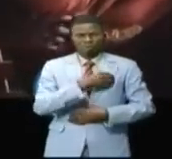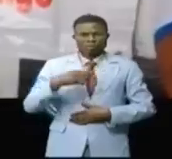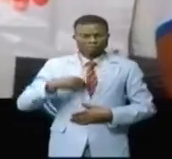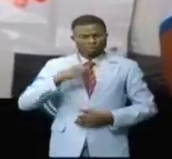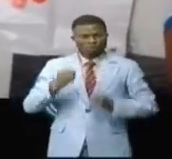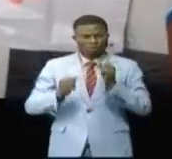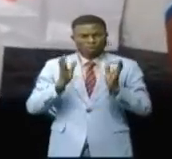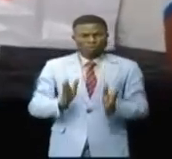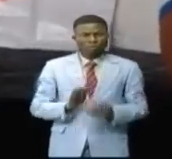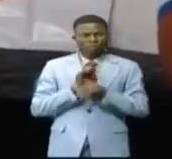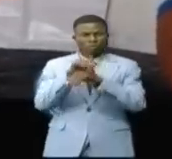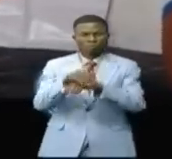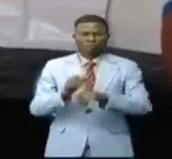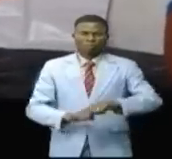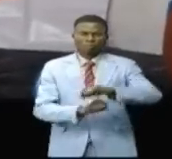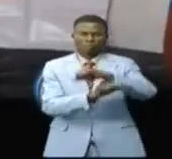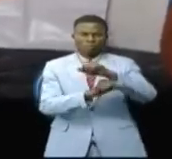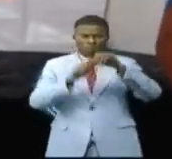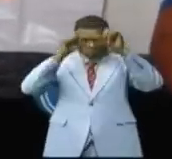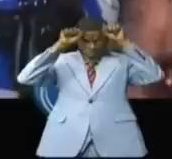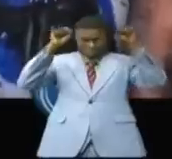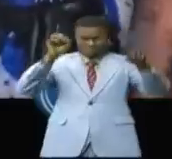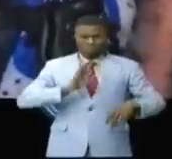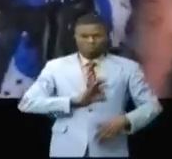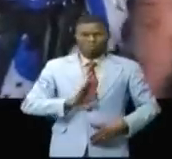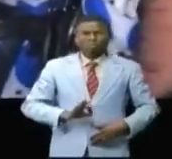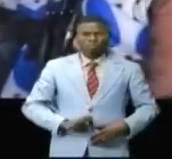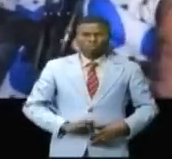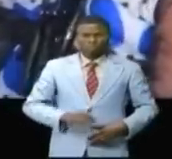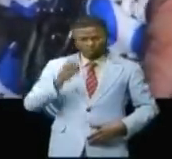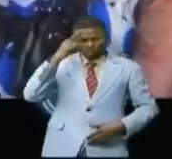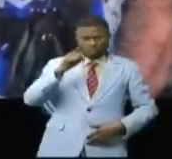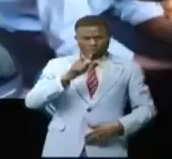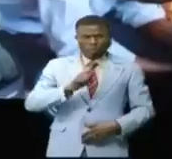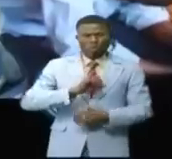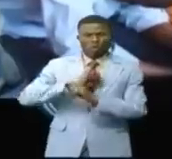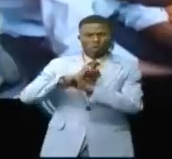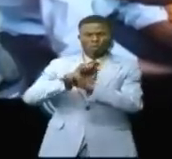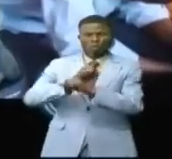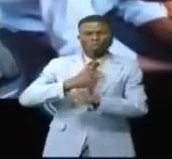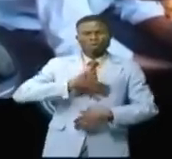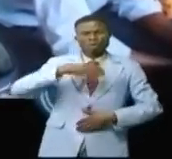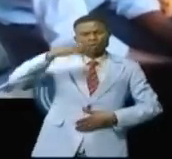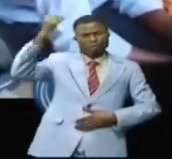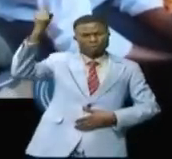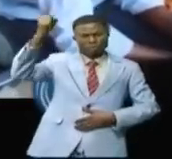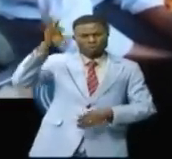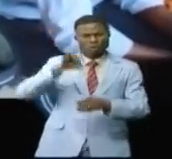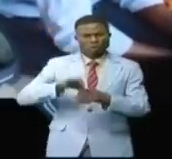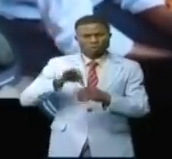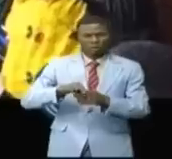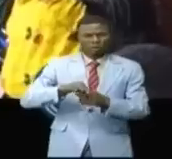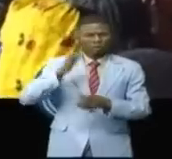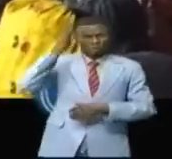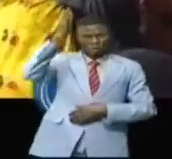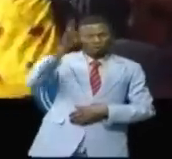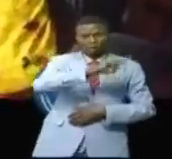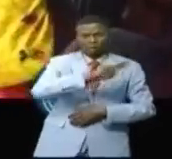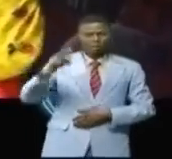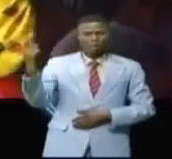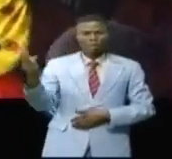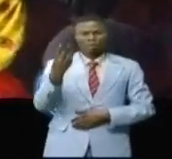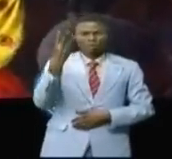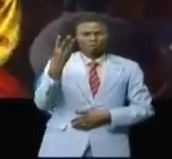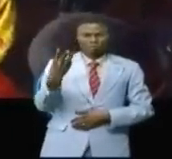s'engage à soutenir le président de la république pour garantir sa victoire aux élections dès 2023 les